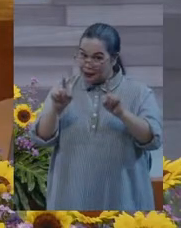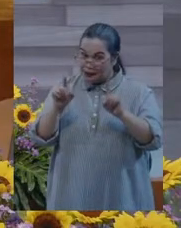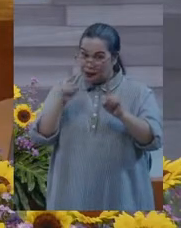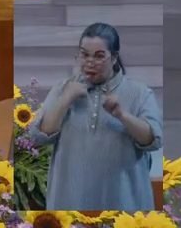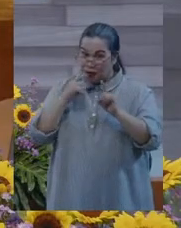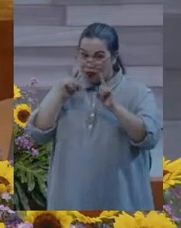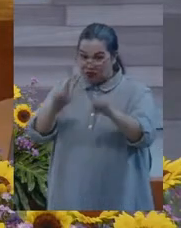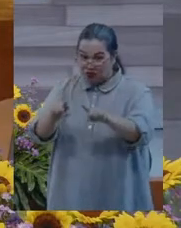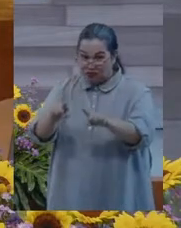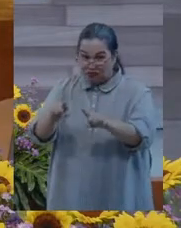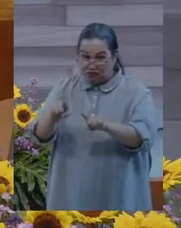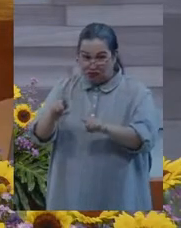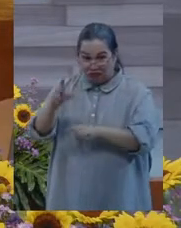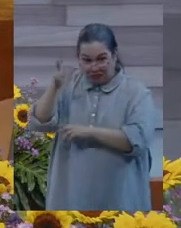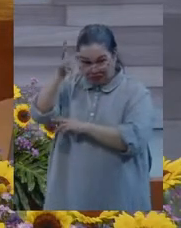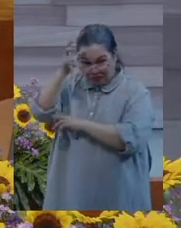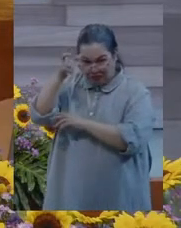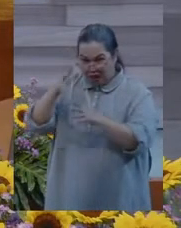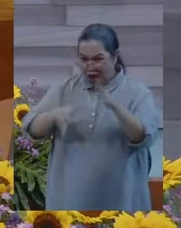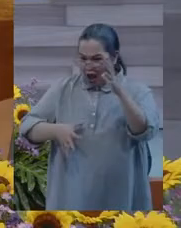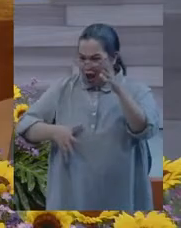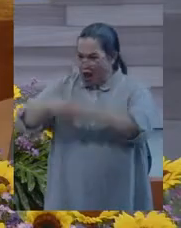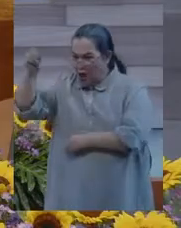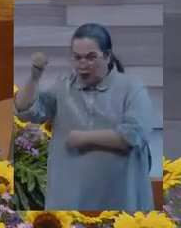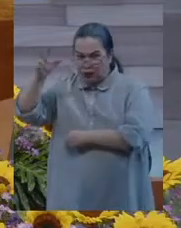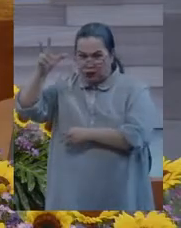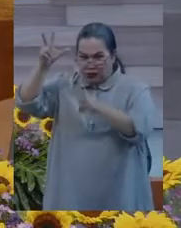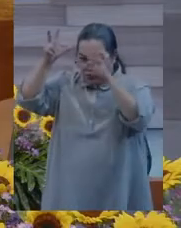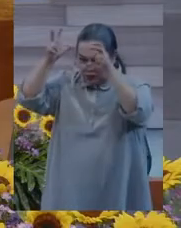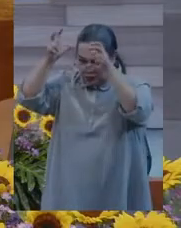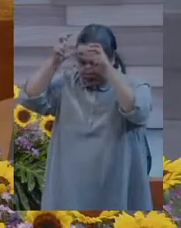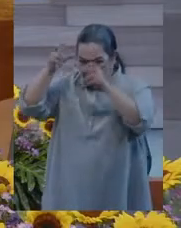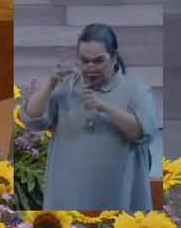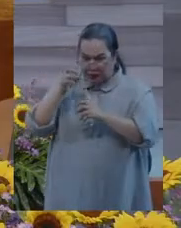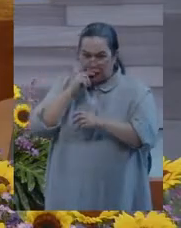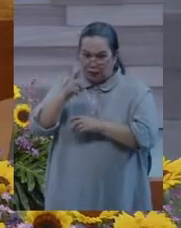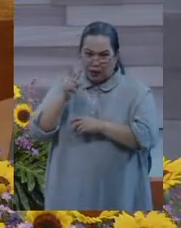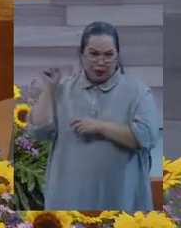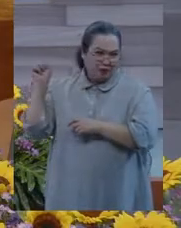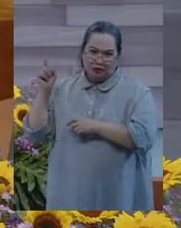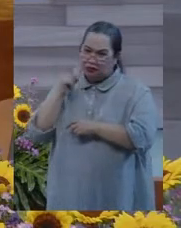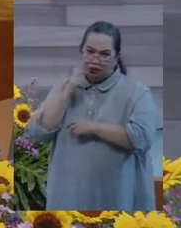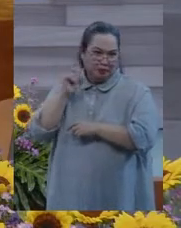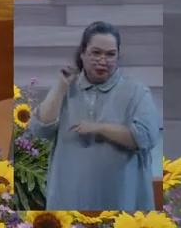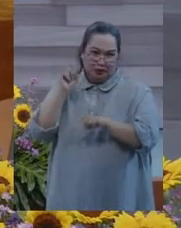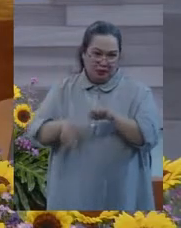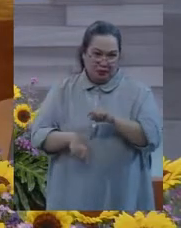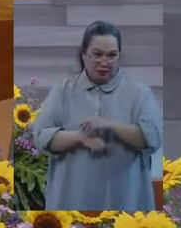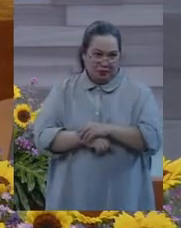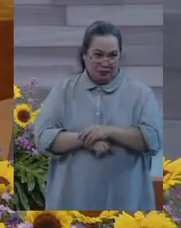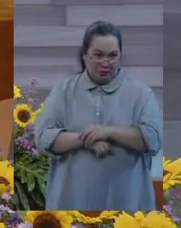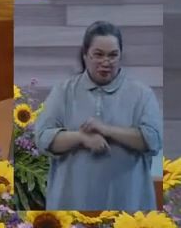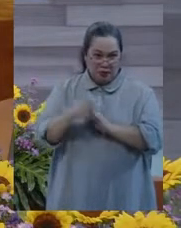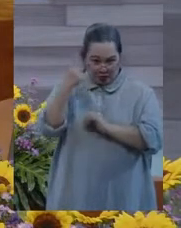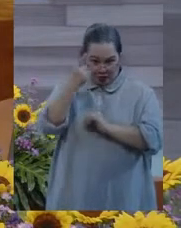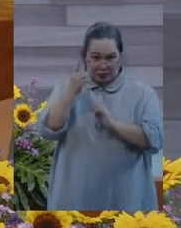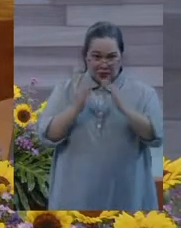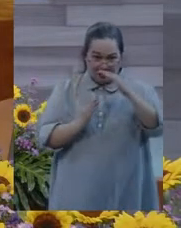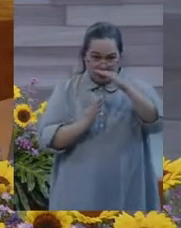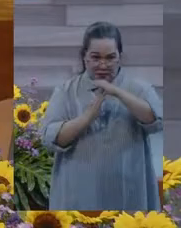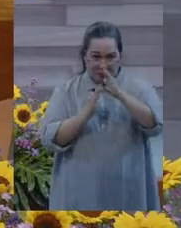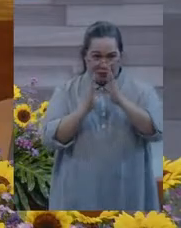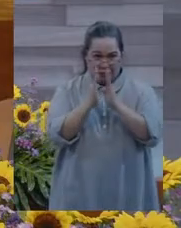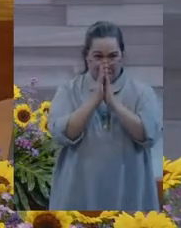utusan na lumabas yung espiritu ngayon? Ay, hindi po. Hanggang panalangin lang po ako.